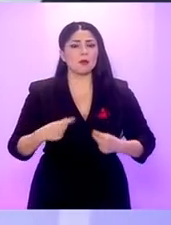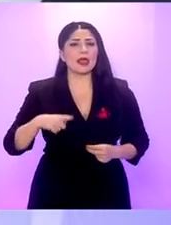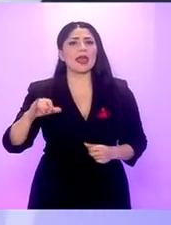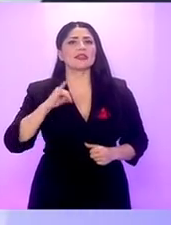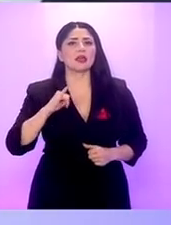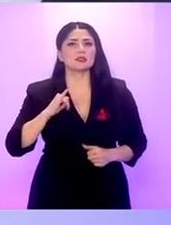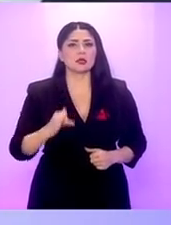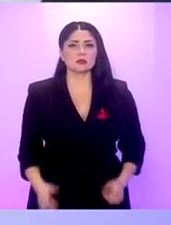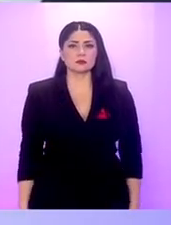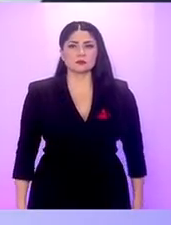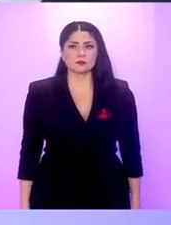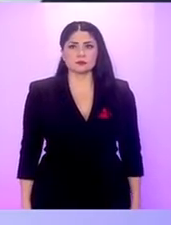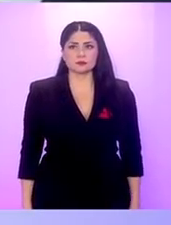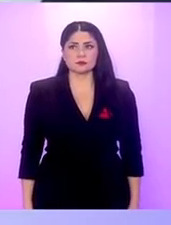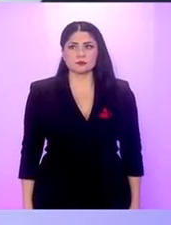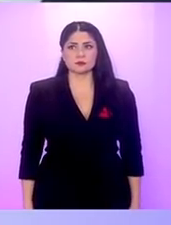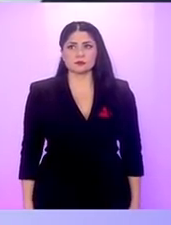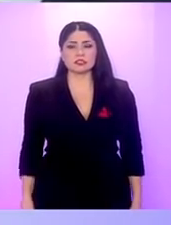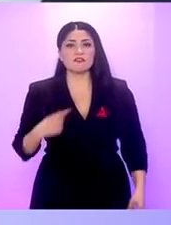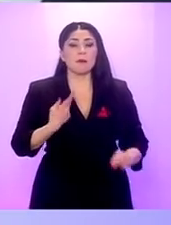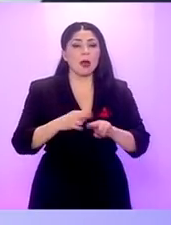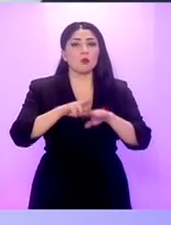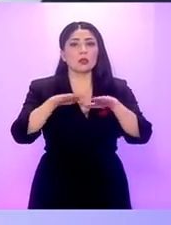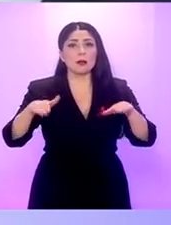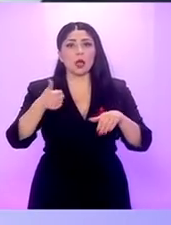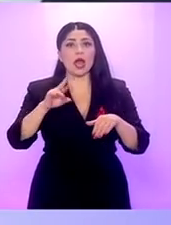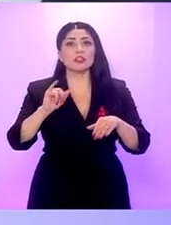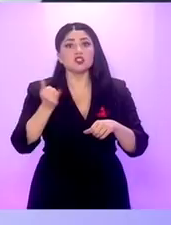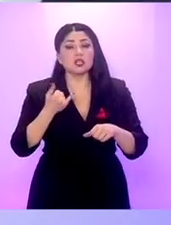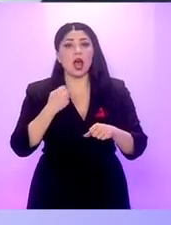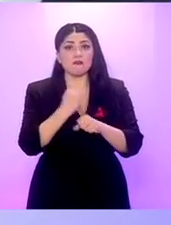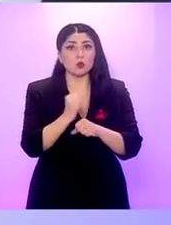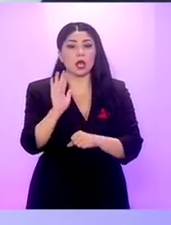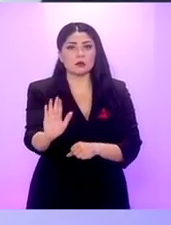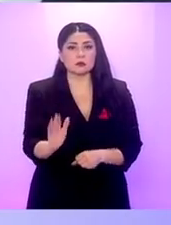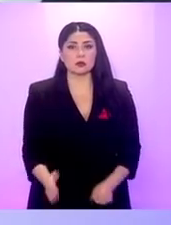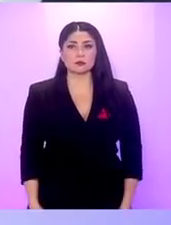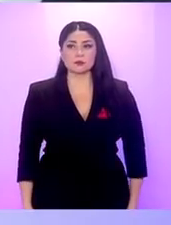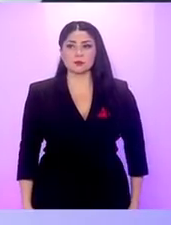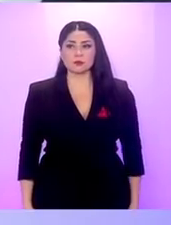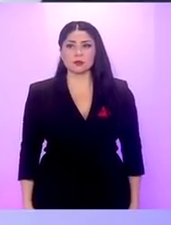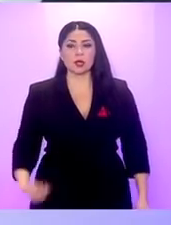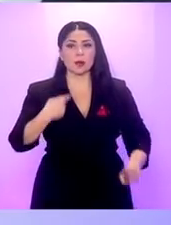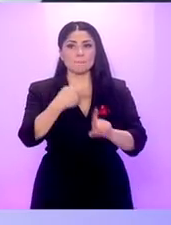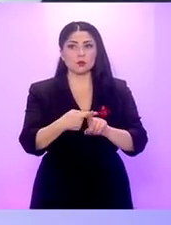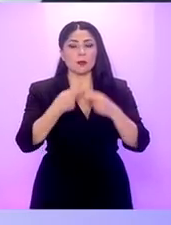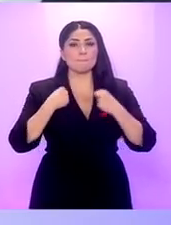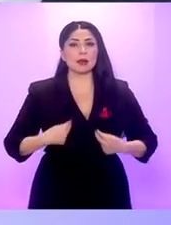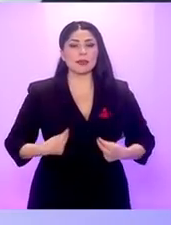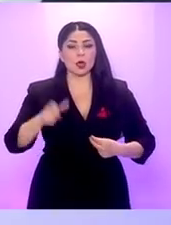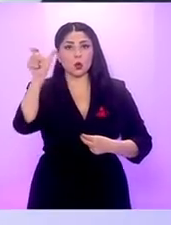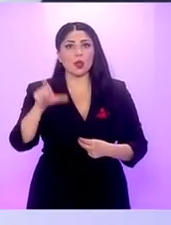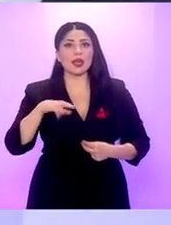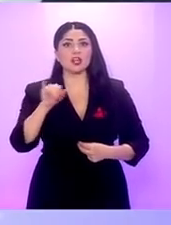interesat să fie mai multe paturi de ATI și s-a și îngrijit de acest lucru. De asemenea, premierul era cel